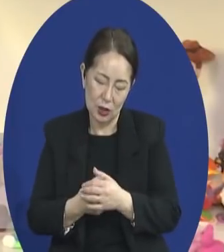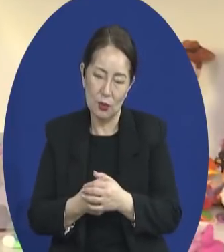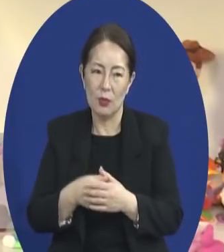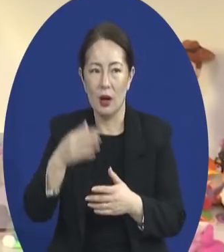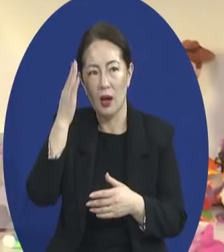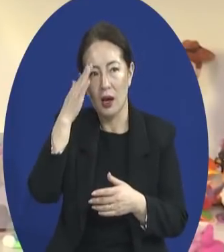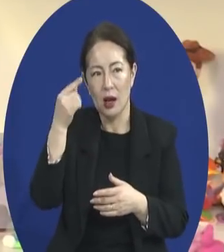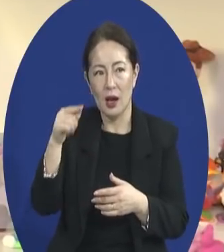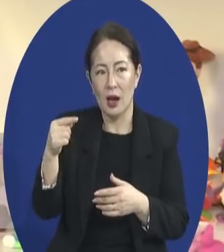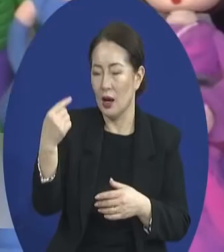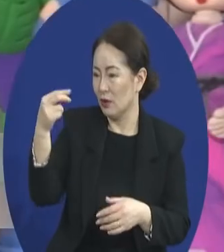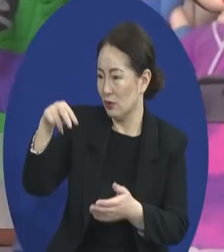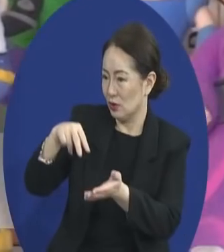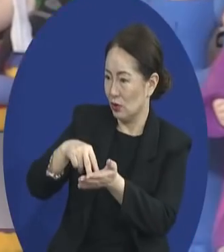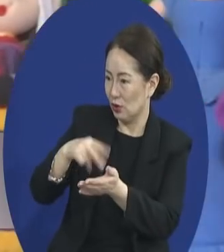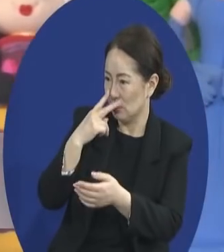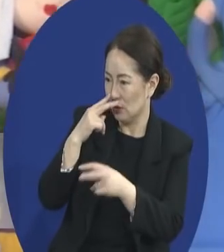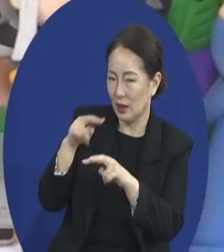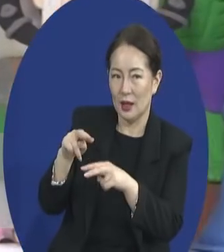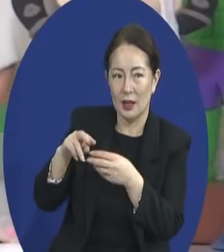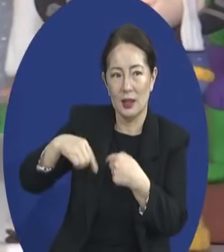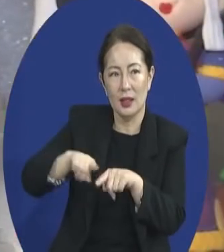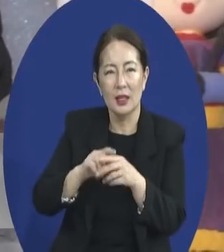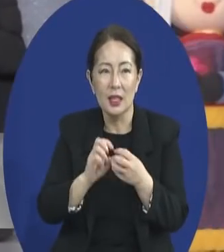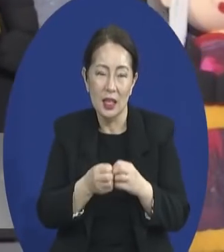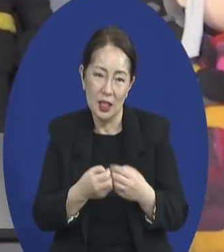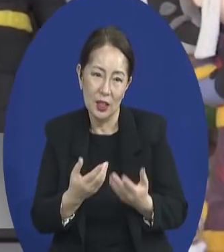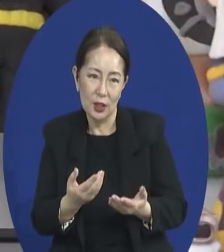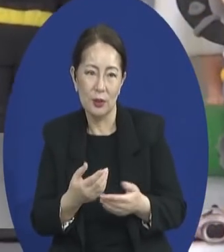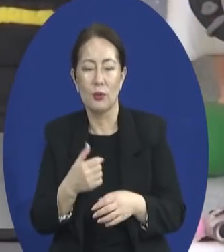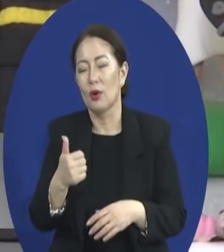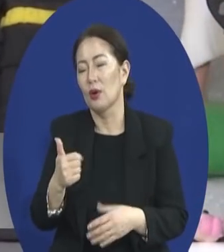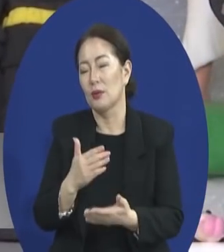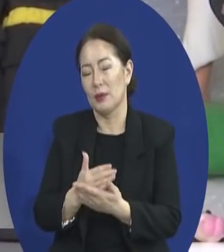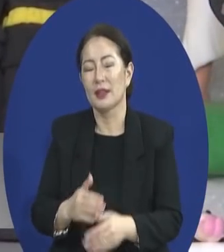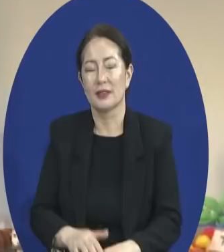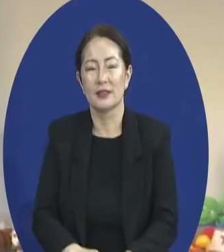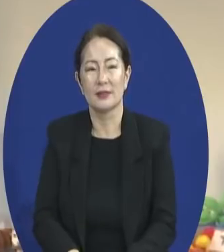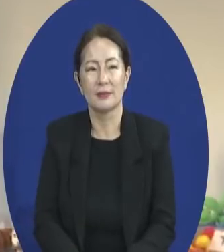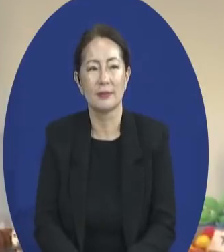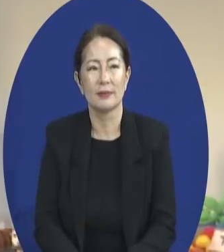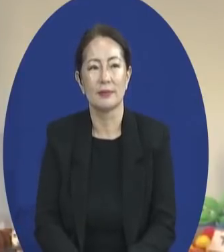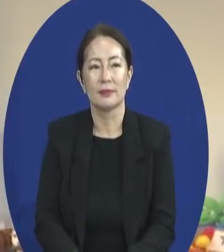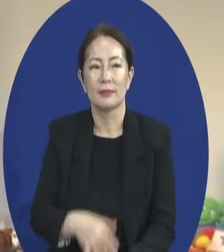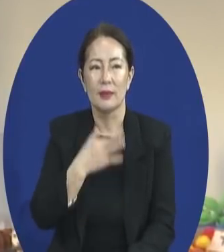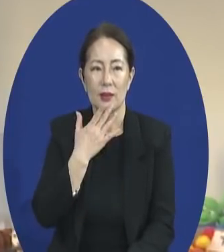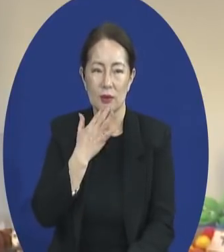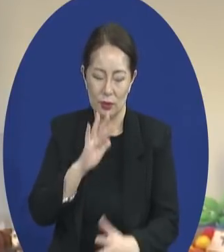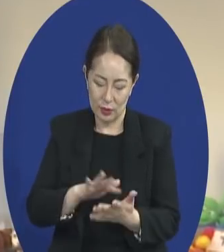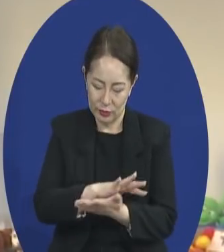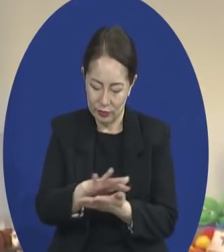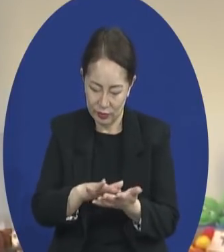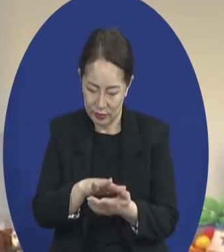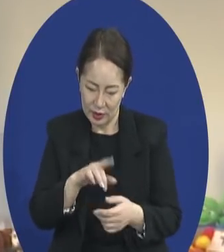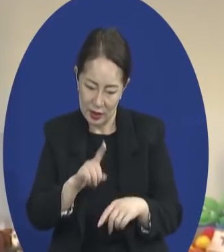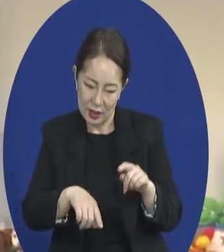аав одоо тэнд огсоод пинг гэс хийх юм уу тэгэхэд амар гоё юмсан өнгөө хойлготой ингээ